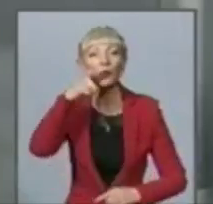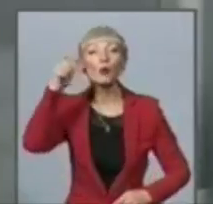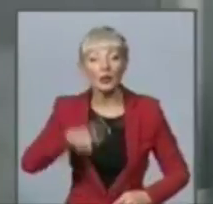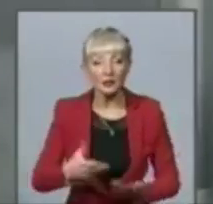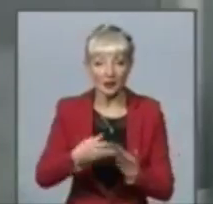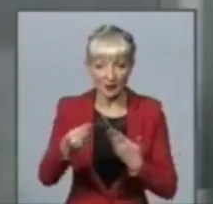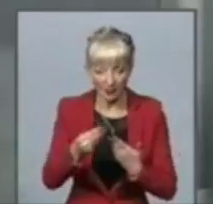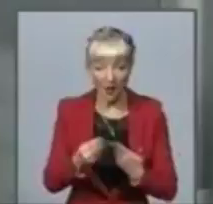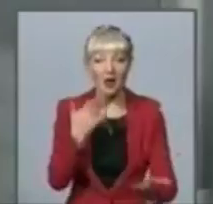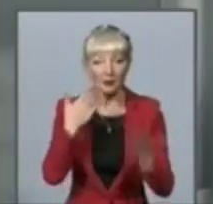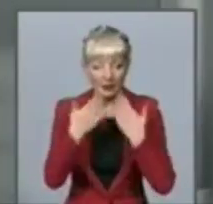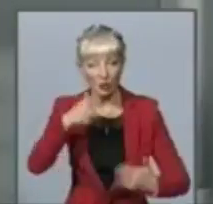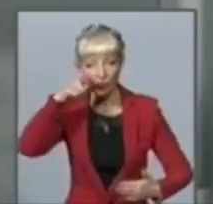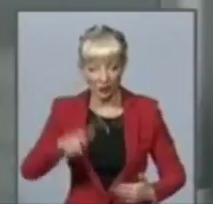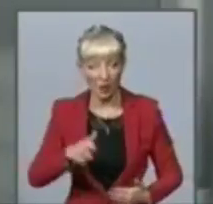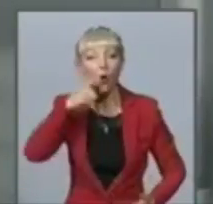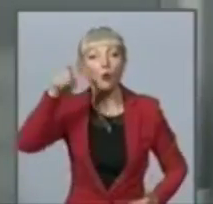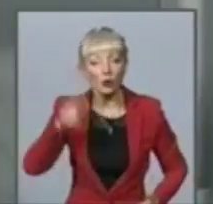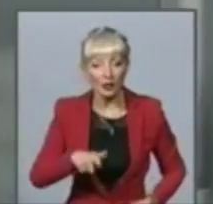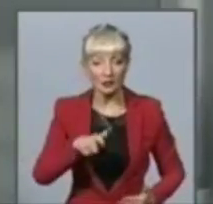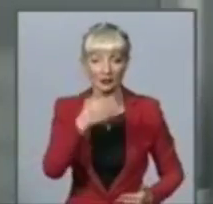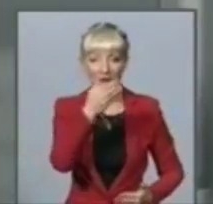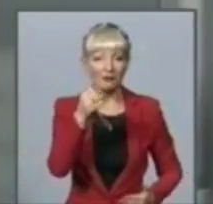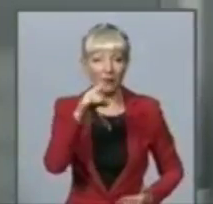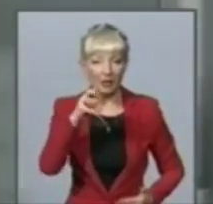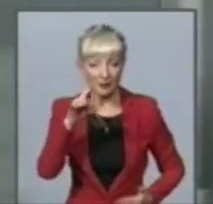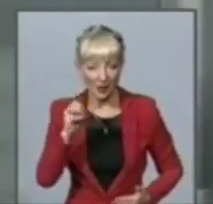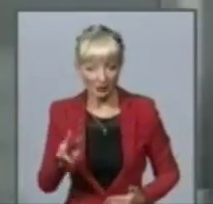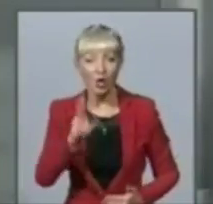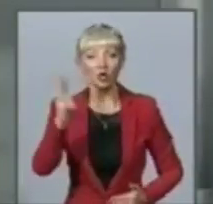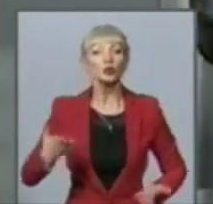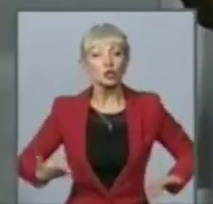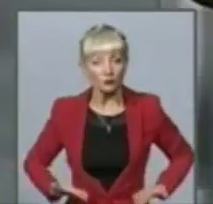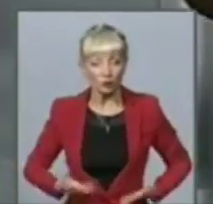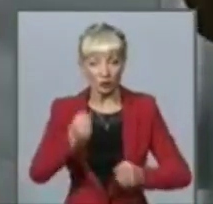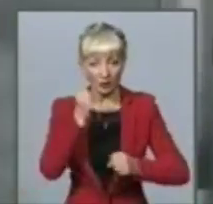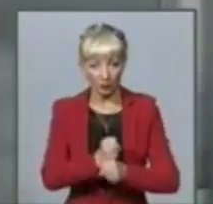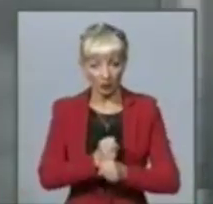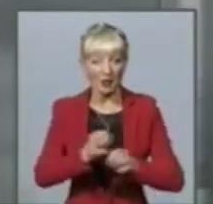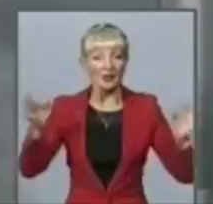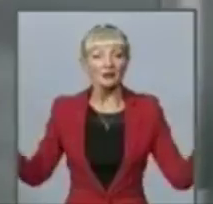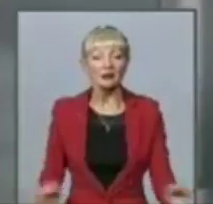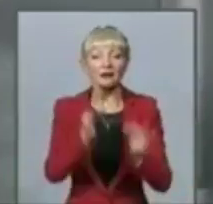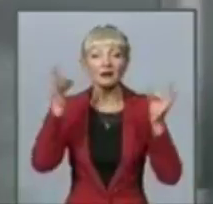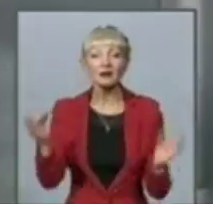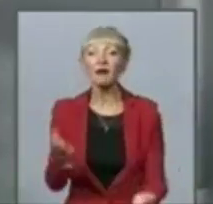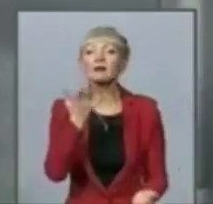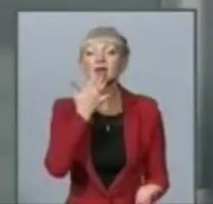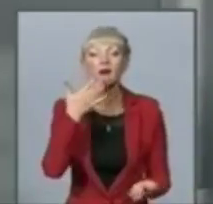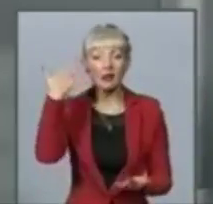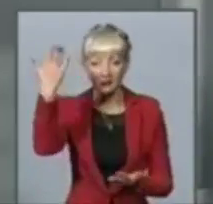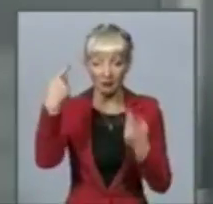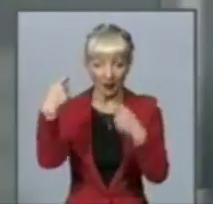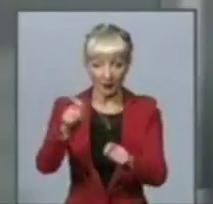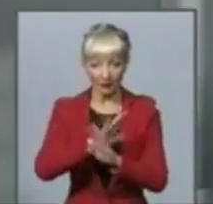українцям, українським фермерам, ті, хто на ній живе, ті, хто на ній працює. Не якихось закордонним там зайдем, не